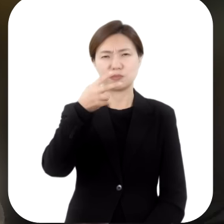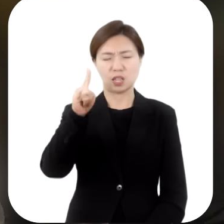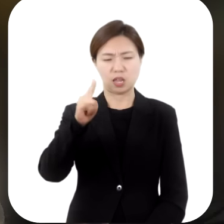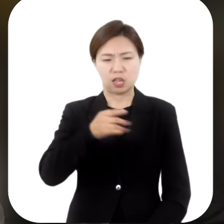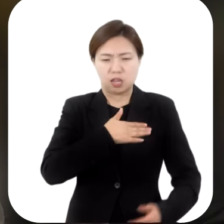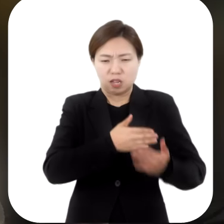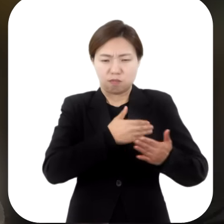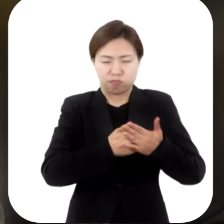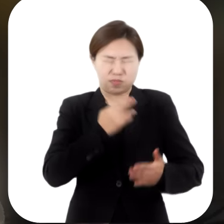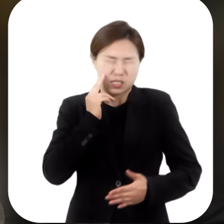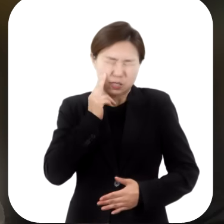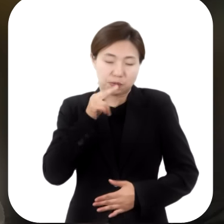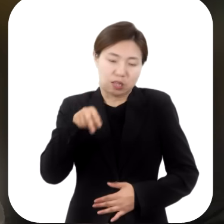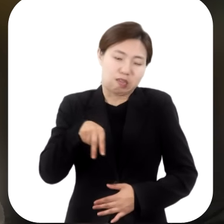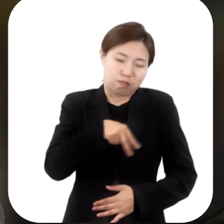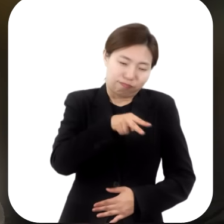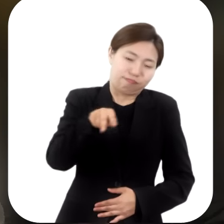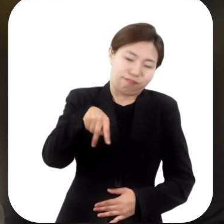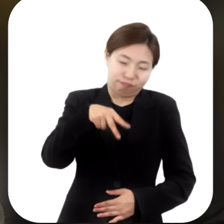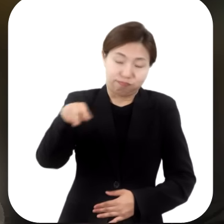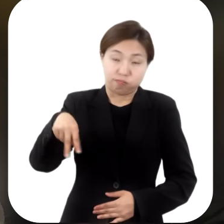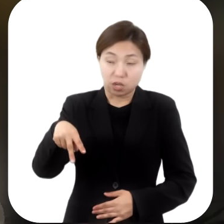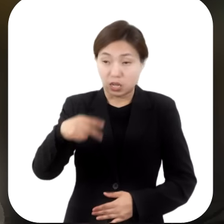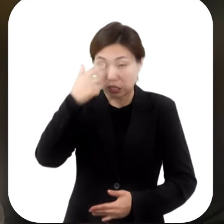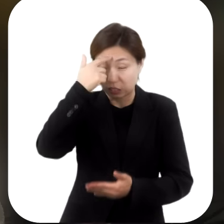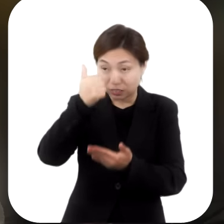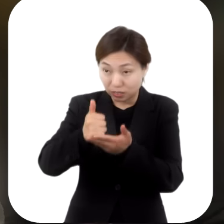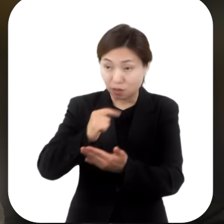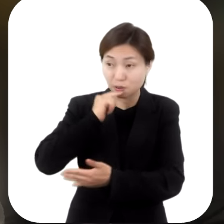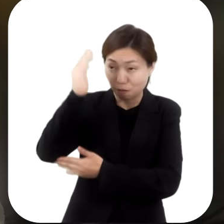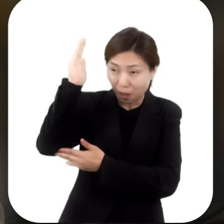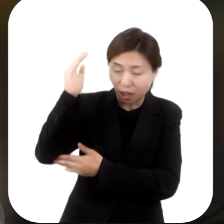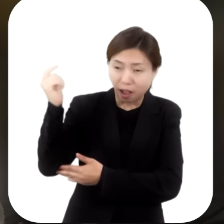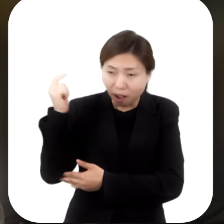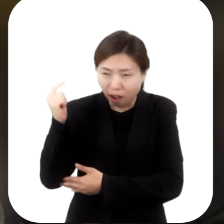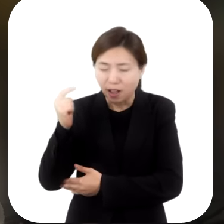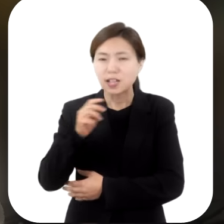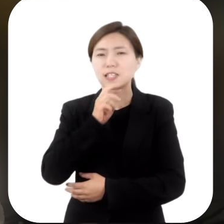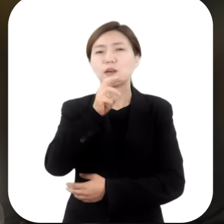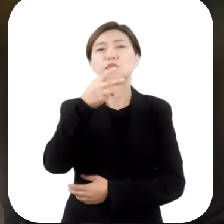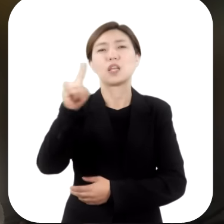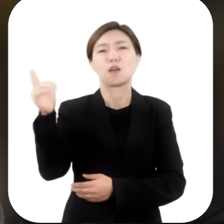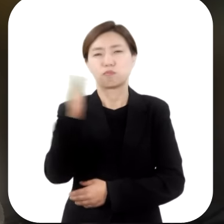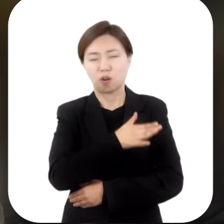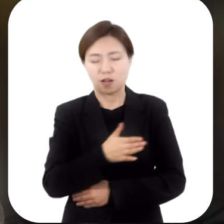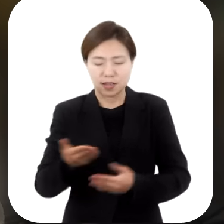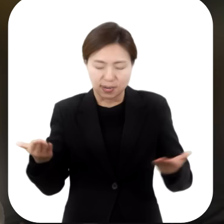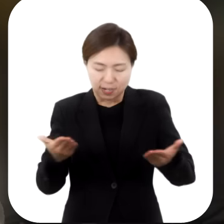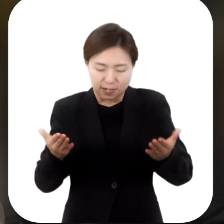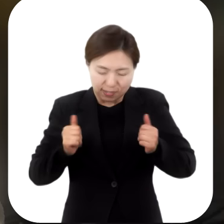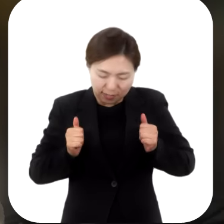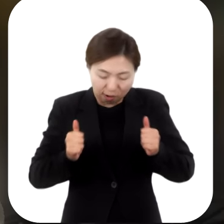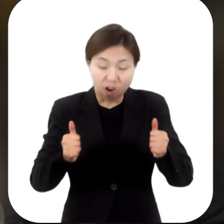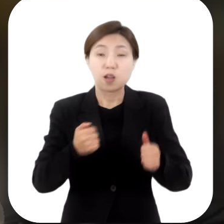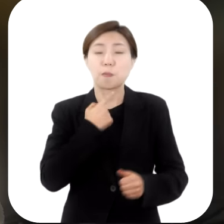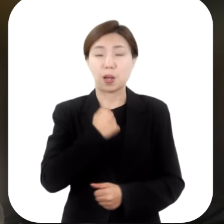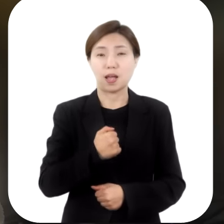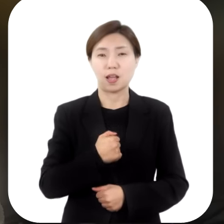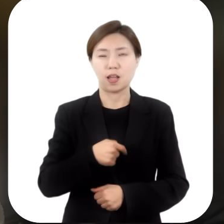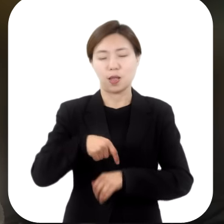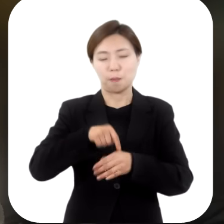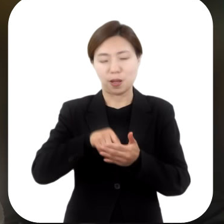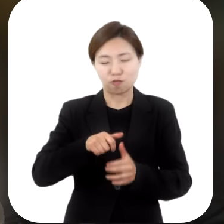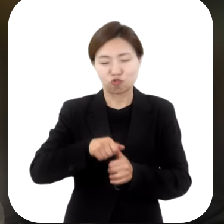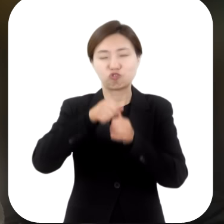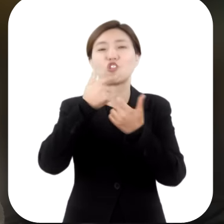저는 20대 내내 불안이 심해 방황을 많이 했었는데 스님의 말씀들을 통해 30대 때부터는 열심히 일도 하며 많은 구원을